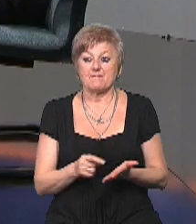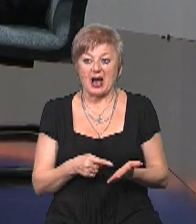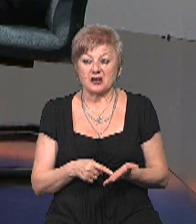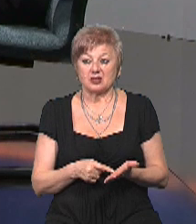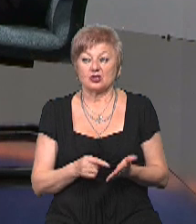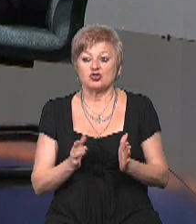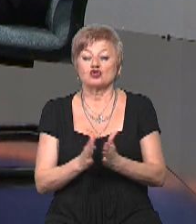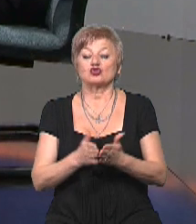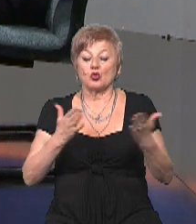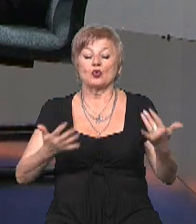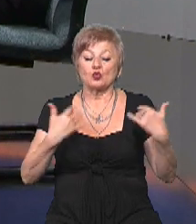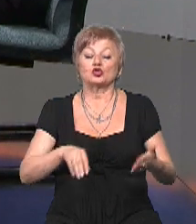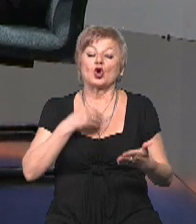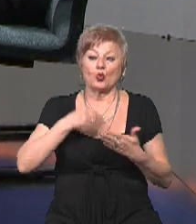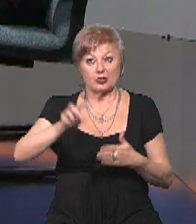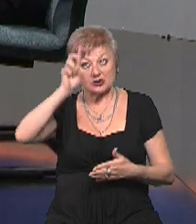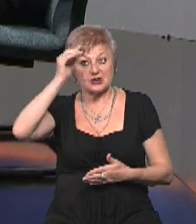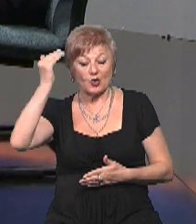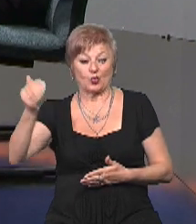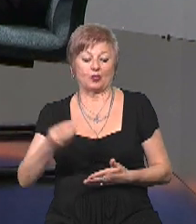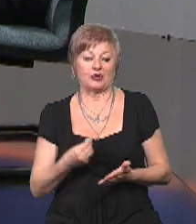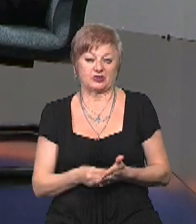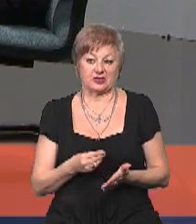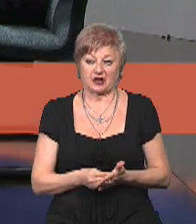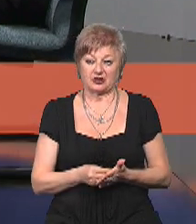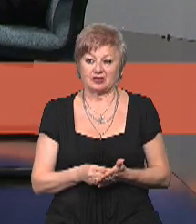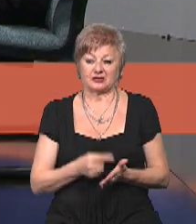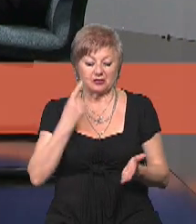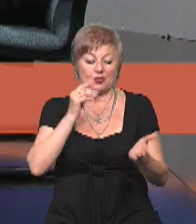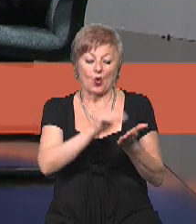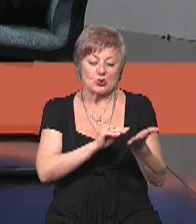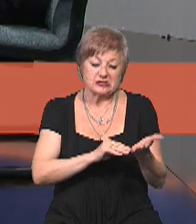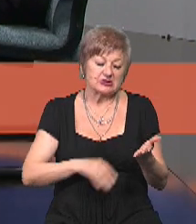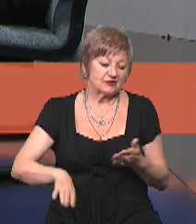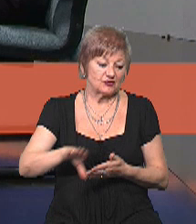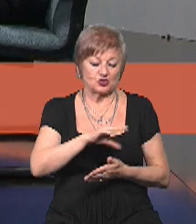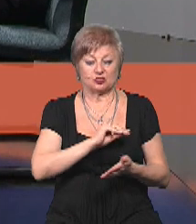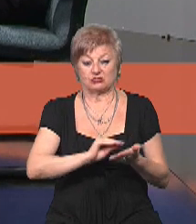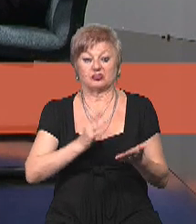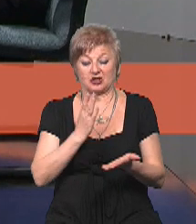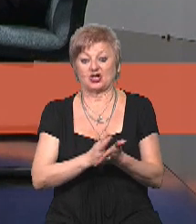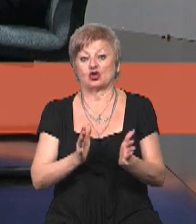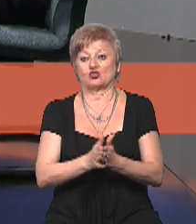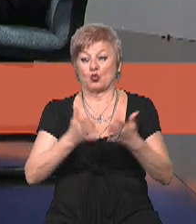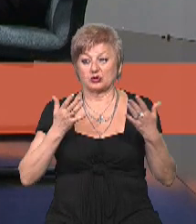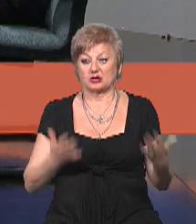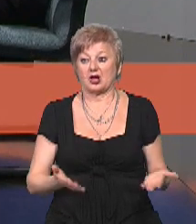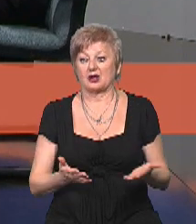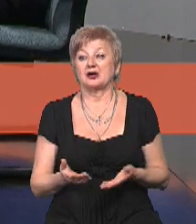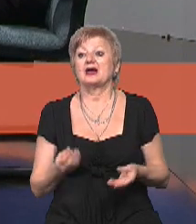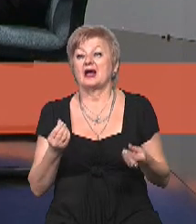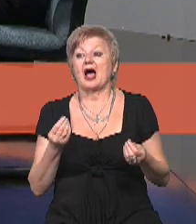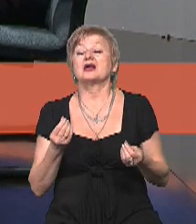ці журнали закуплені за бюджетні кошти і обліку, і оцінок. Вся ця база, яка потрібна всім школам міста Запоріжжя, є, однак